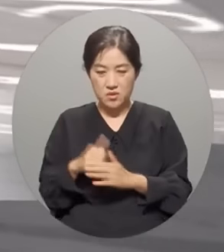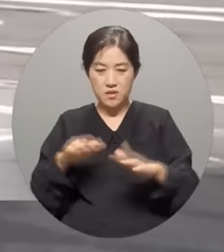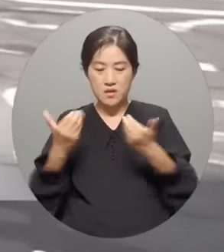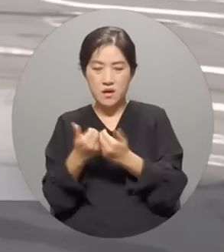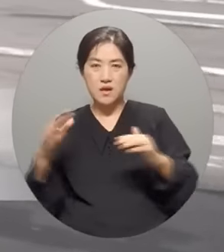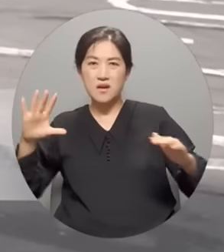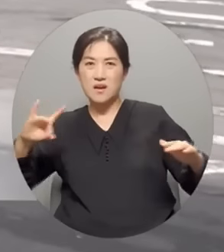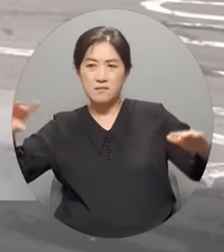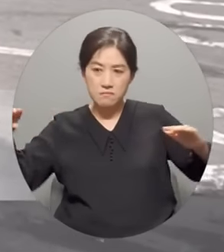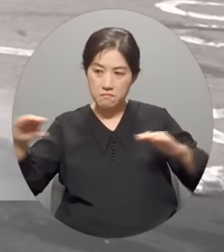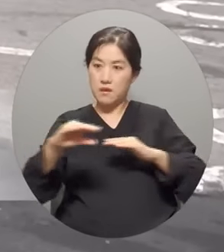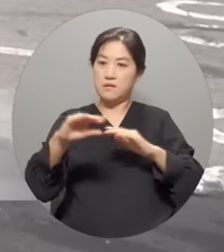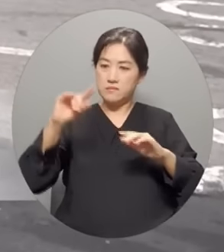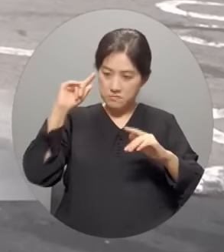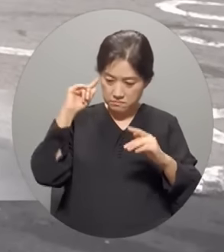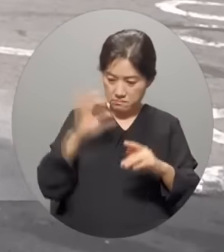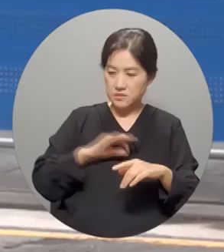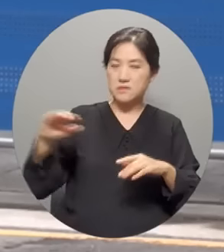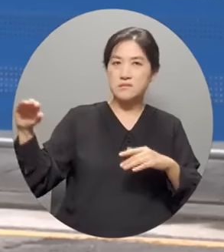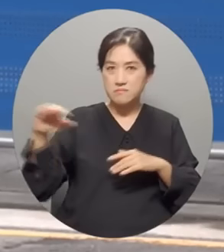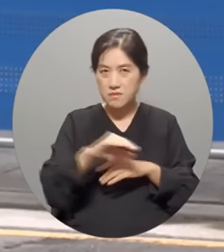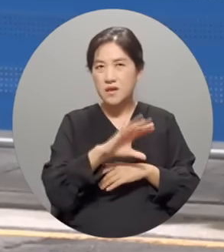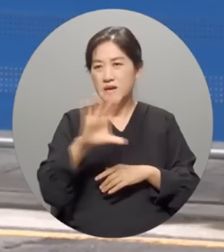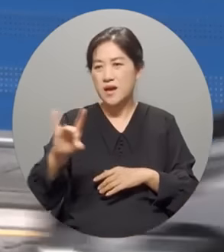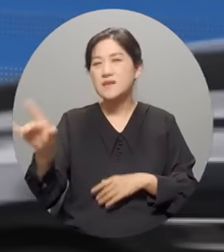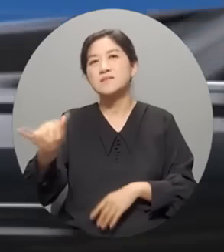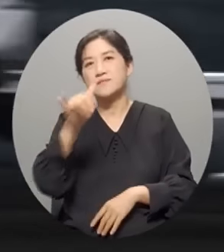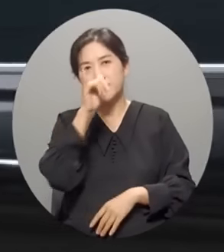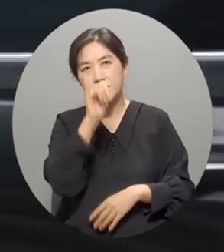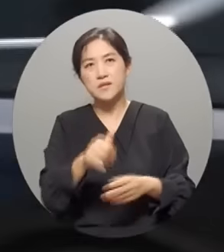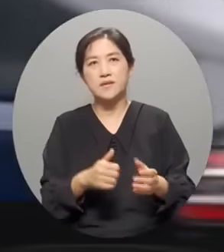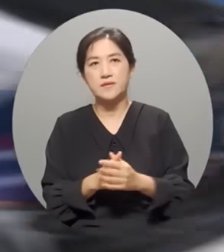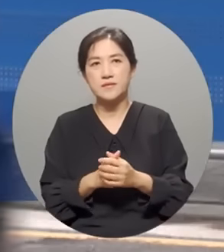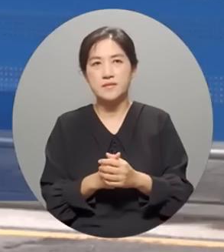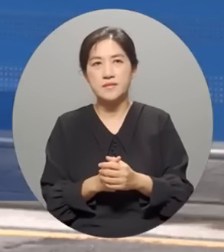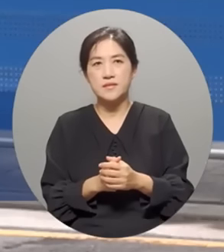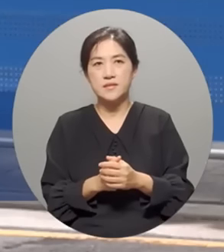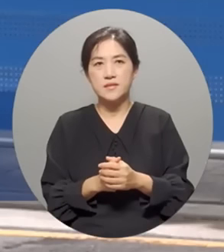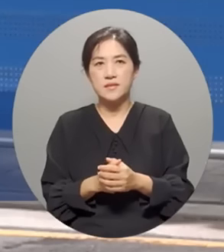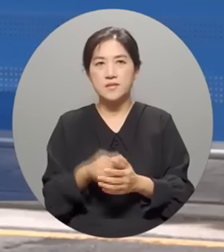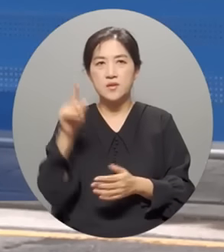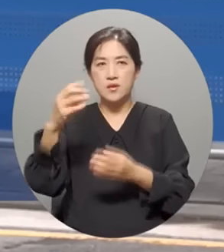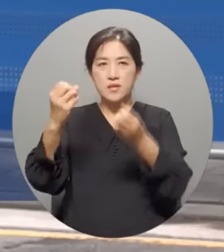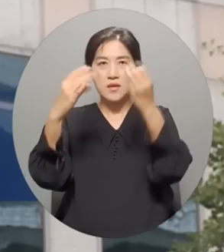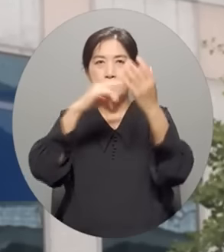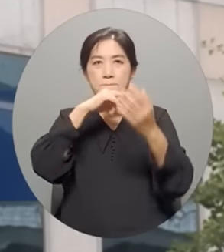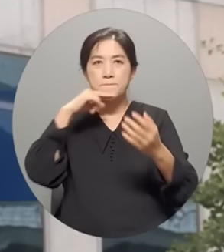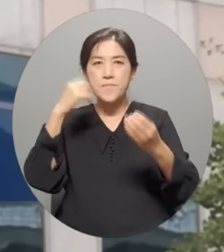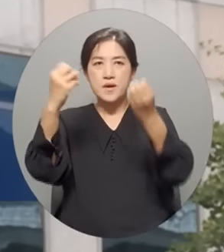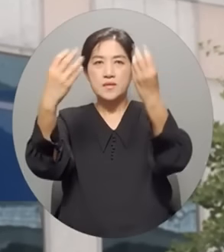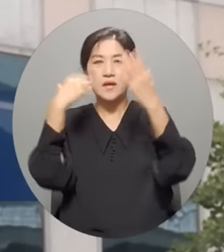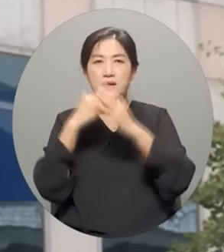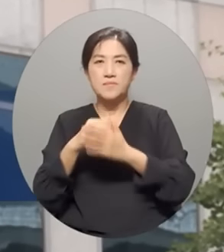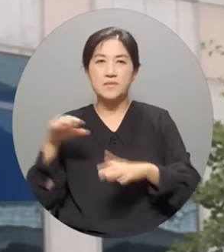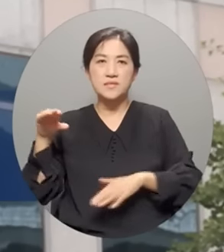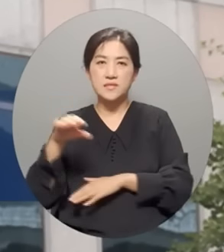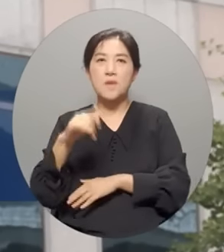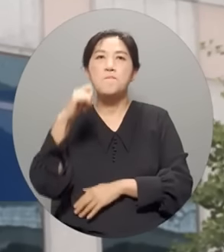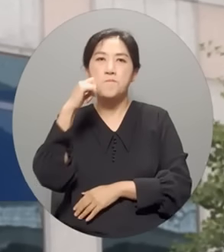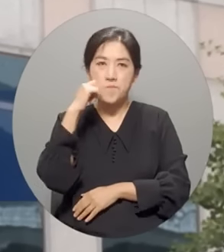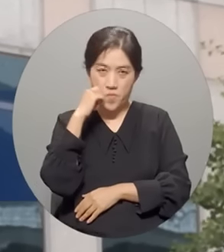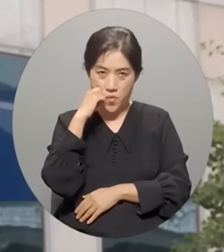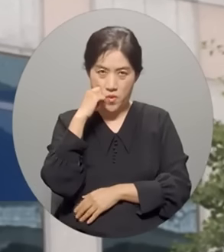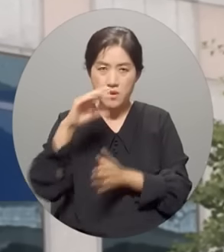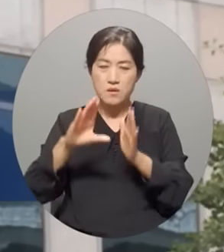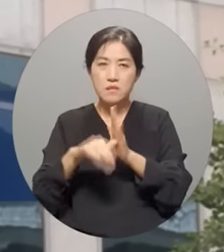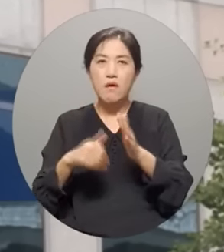간간이 목격됐다는 게 인근 상인들의 이야기입니다. 역주행은 신호가 빨간색으로 되면 차가 못 오잖아요.